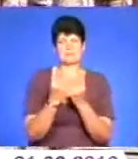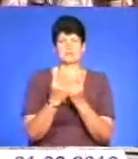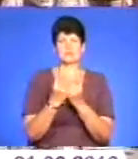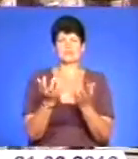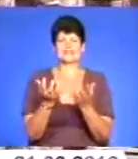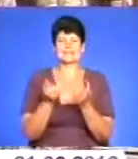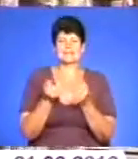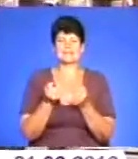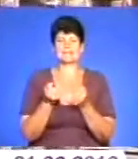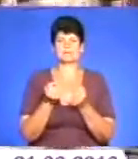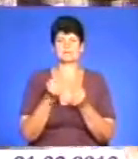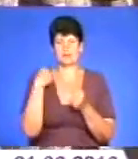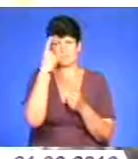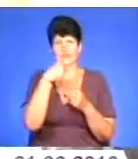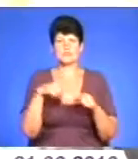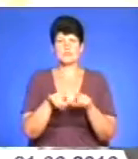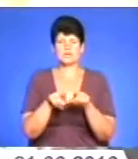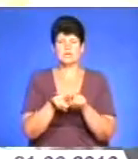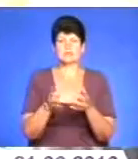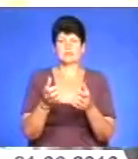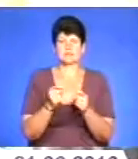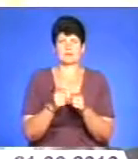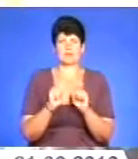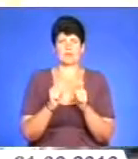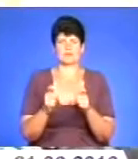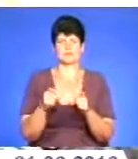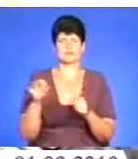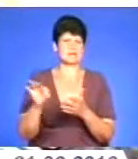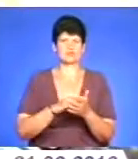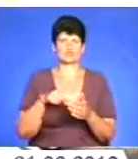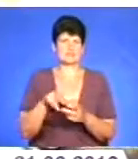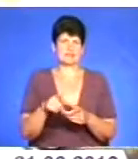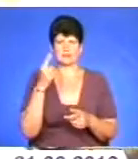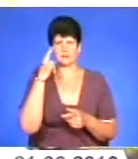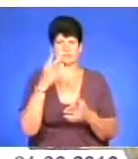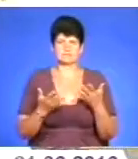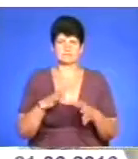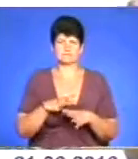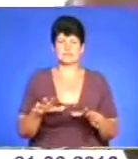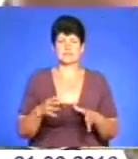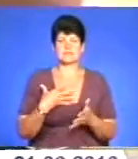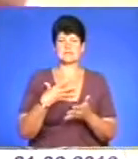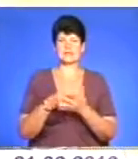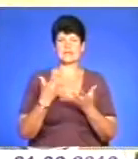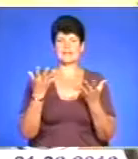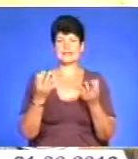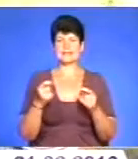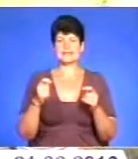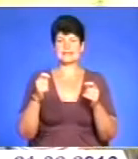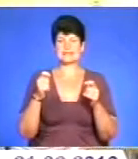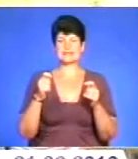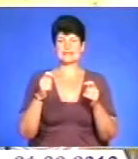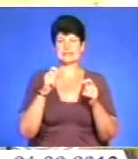військомату на свій день народження. Отримали повістку, зразу пішли, нічого не вагалися. На свій день народження нам зробили такий подарунок